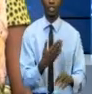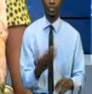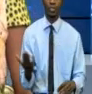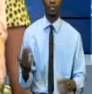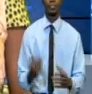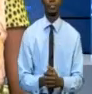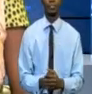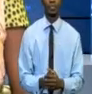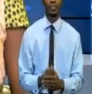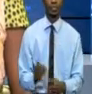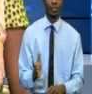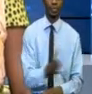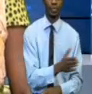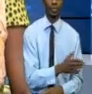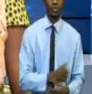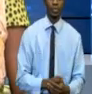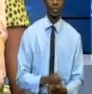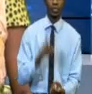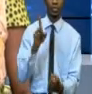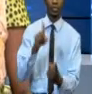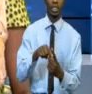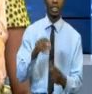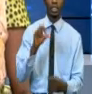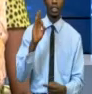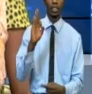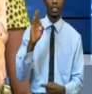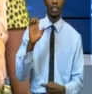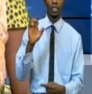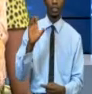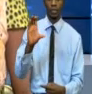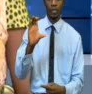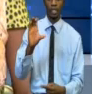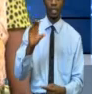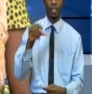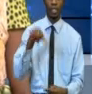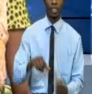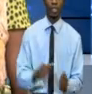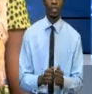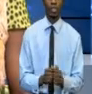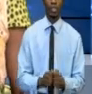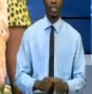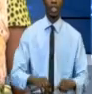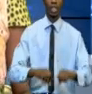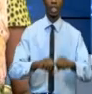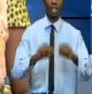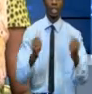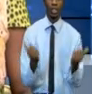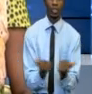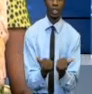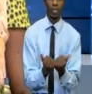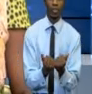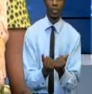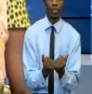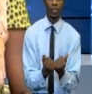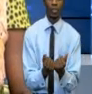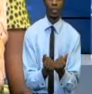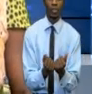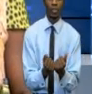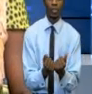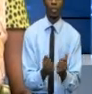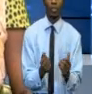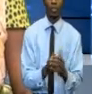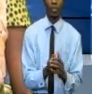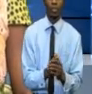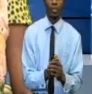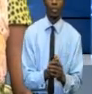C'est à la Fédération des entreprises du Congo que la commission chargée d'agréer les membres de l'ONEC, l'Ordre national des experts comptables,